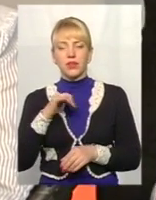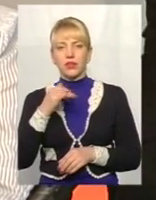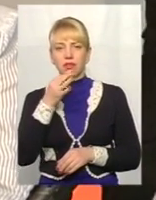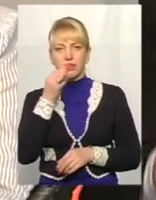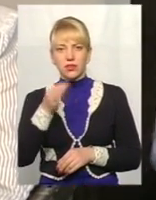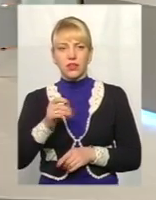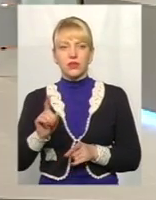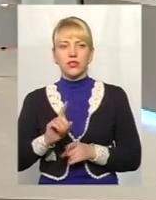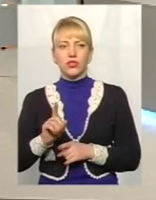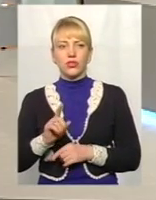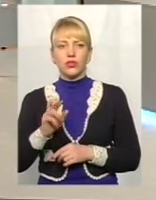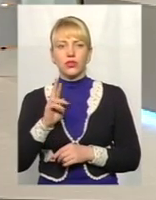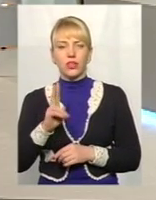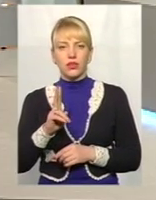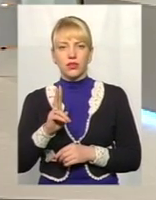що